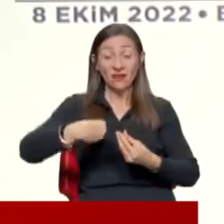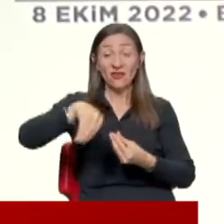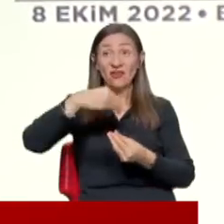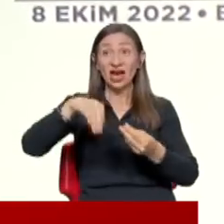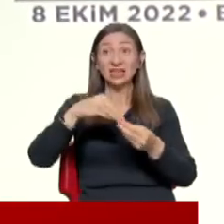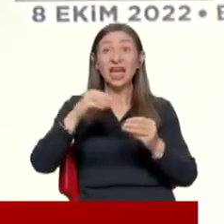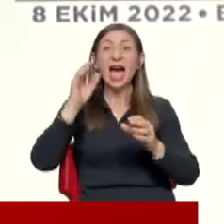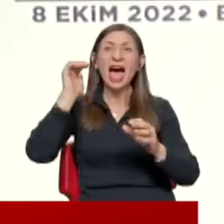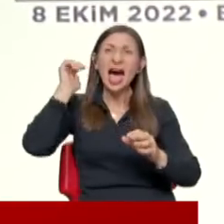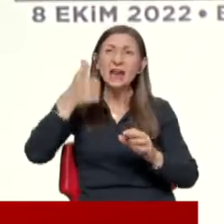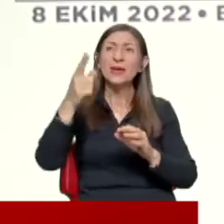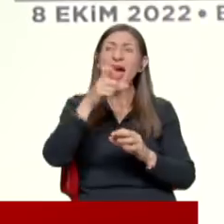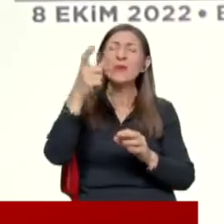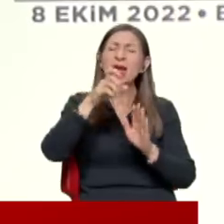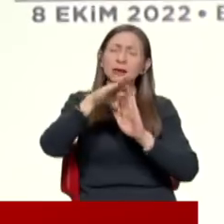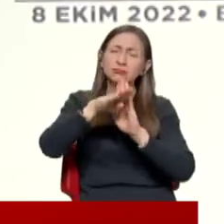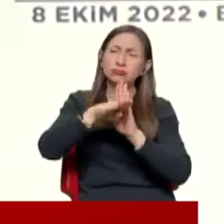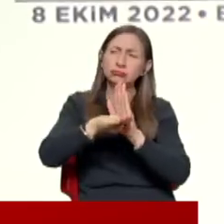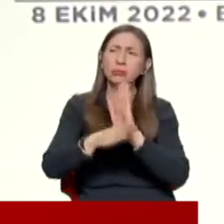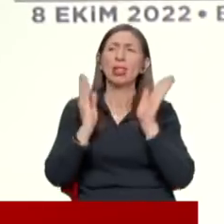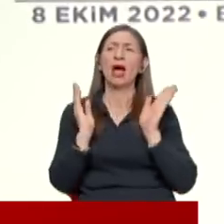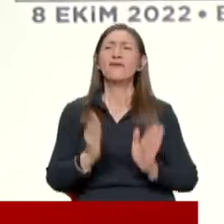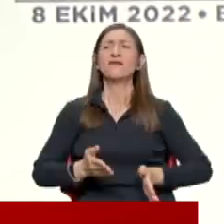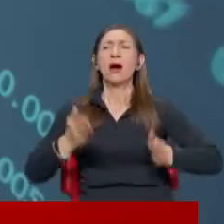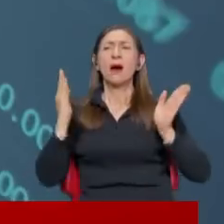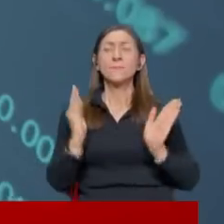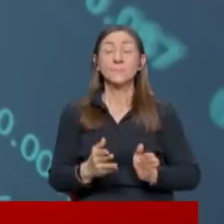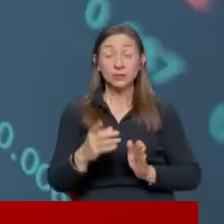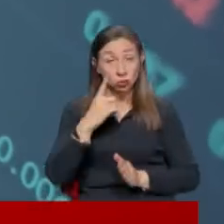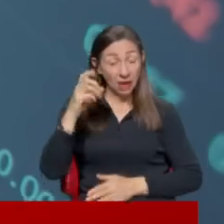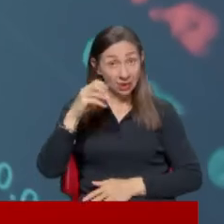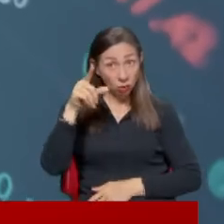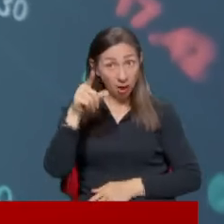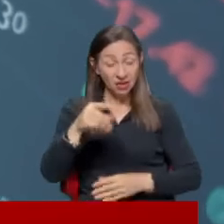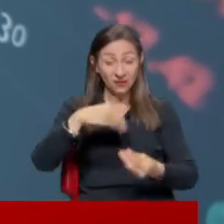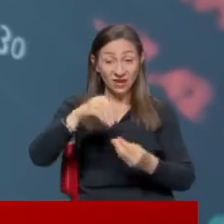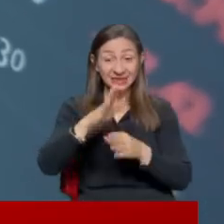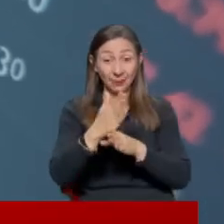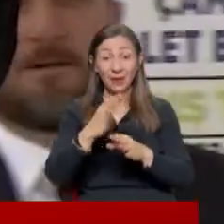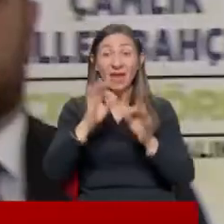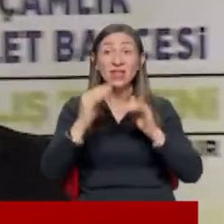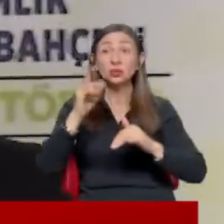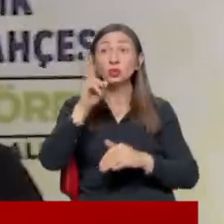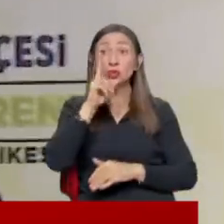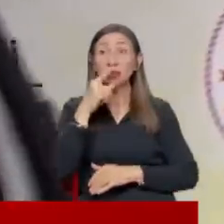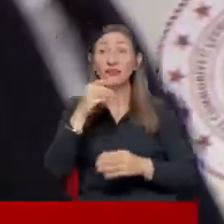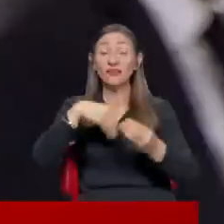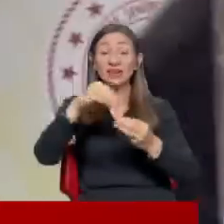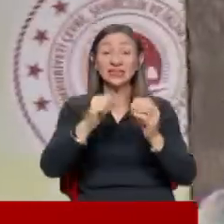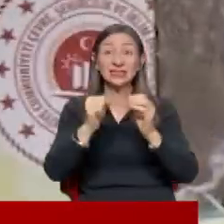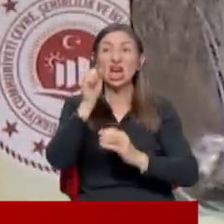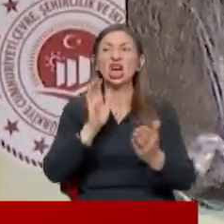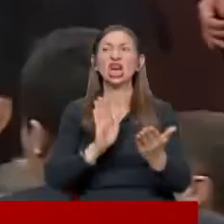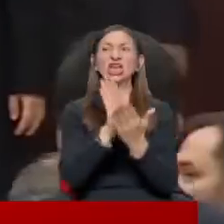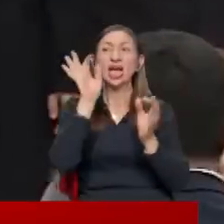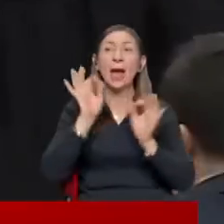faiz her geçen ay inmeye devam edecektir. Cumhurbaşkanı Erdoğan faiz sebep enflasyon sonuç diyerek faiz artışına